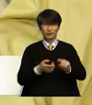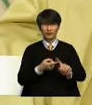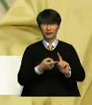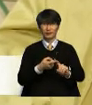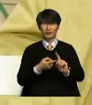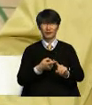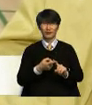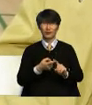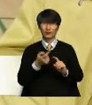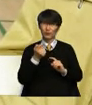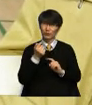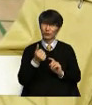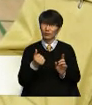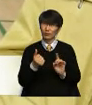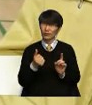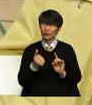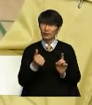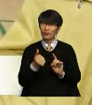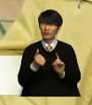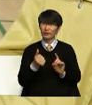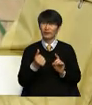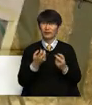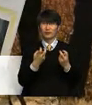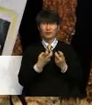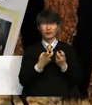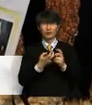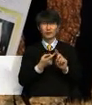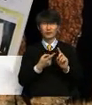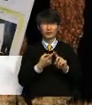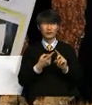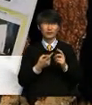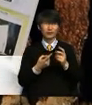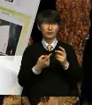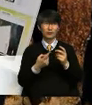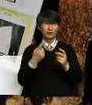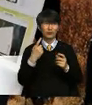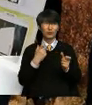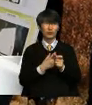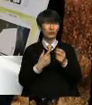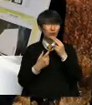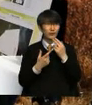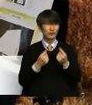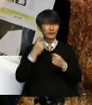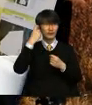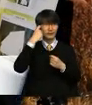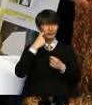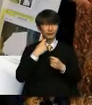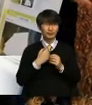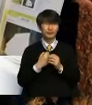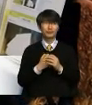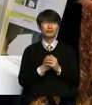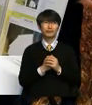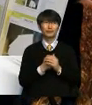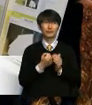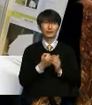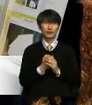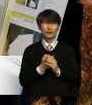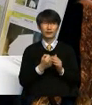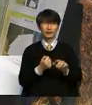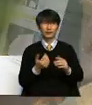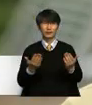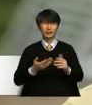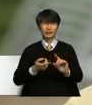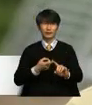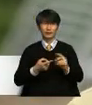이런 부분이 약간 좀 대책이 없었던 것 같은 제 느낌이 들었습니다, 사실은. 그래서 그런